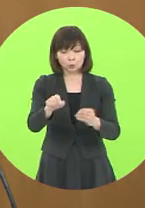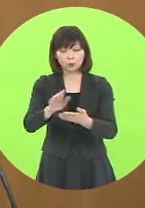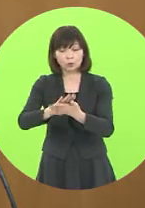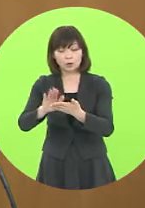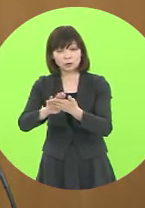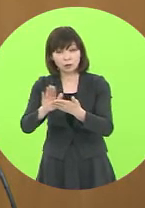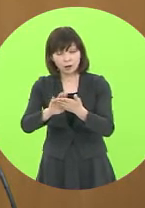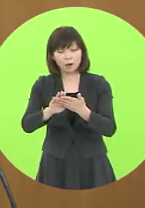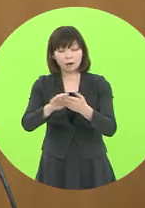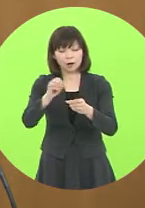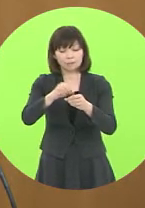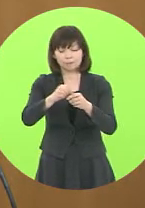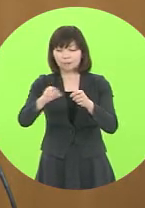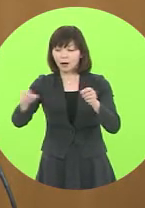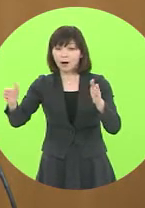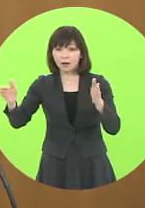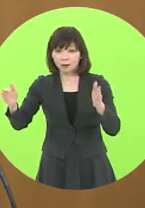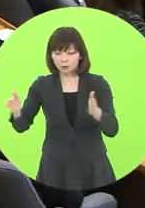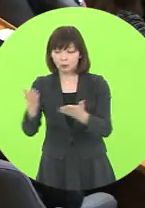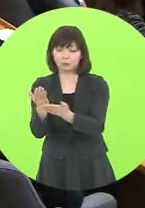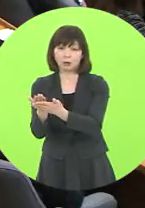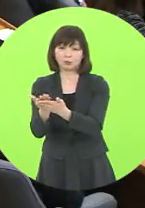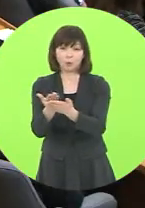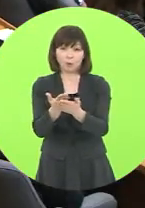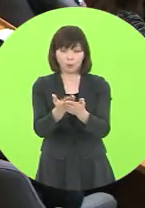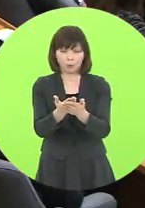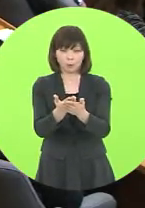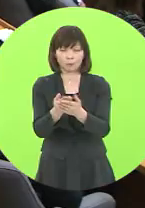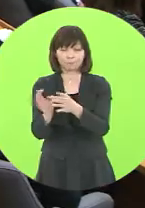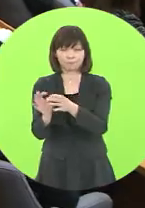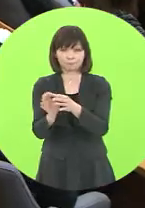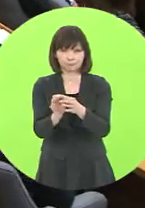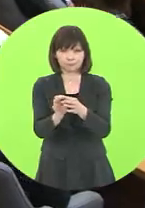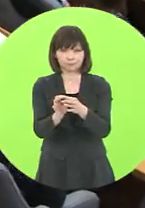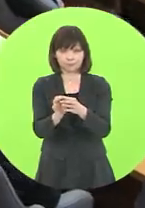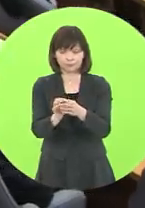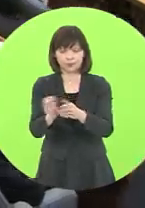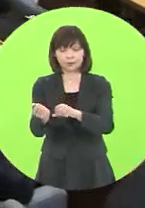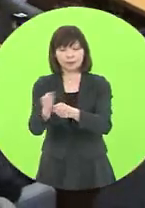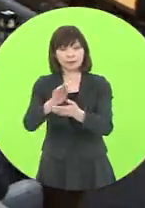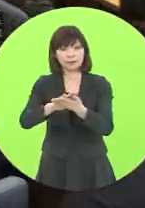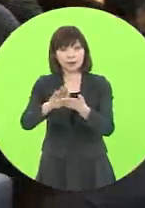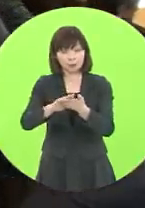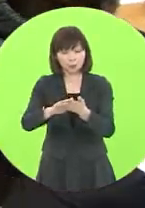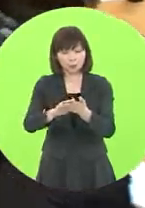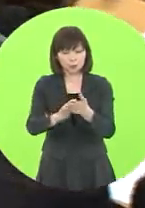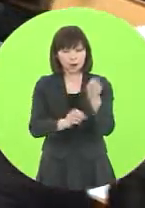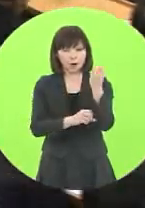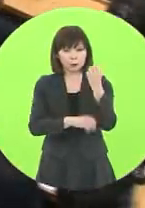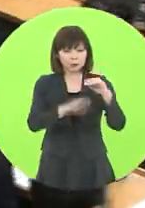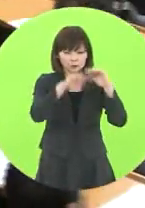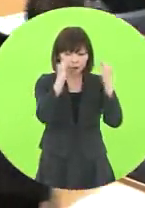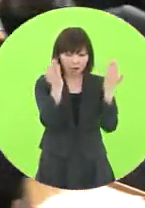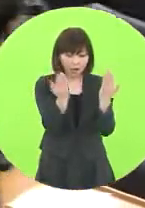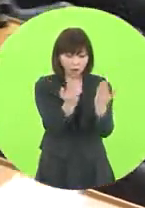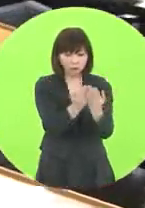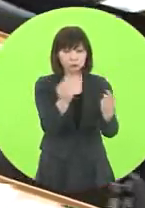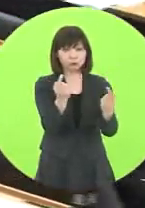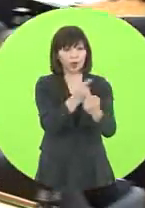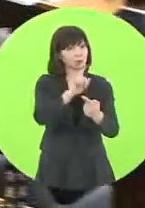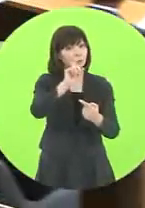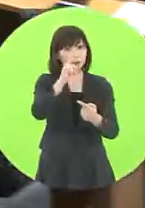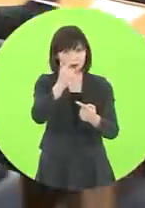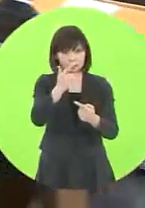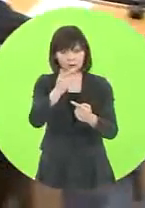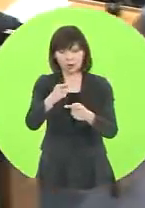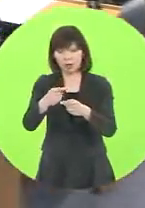年も切望され続けております。再生改良は抜本的な改良とは異なり、局所的な改